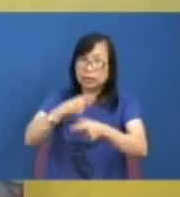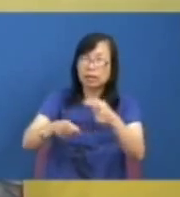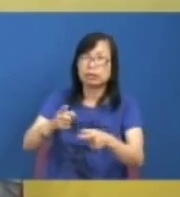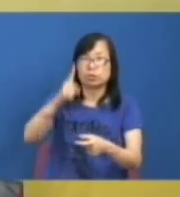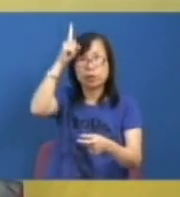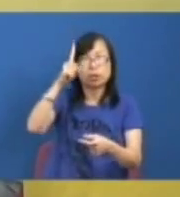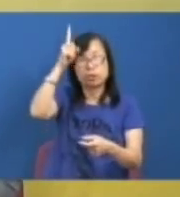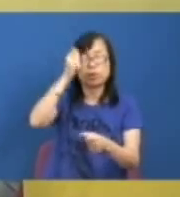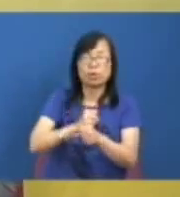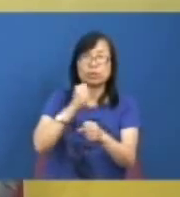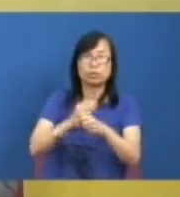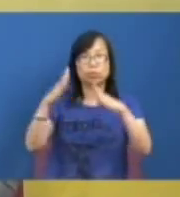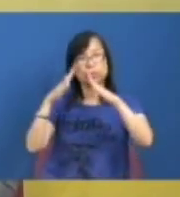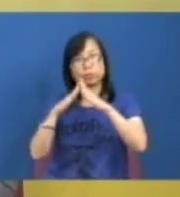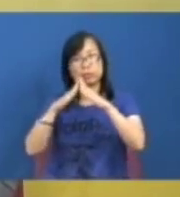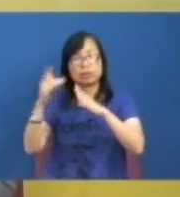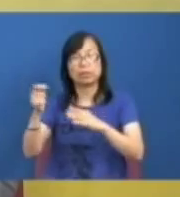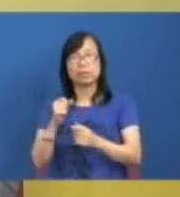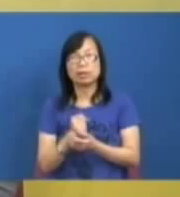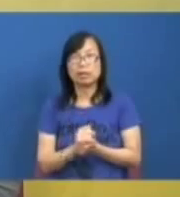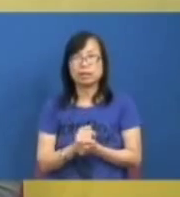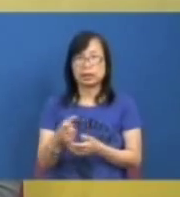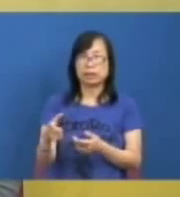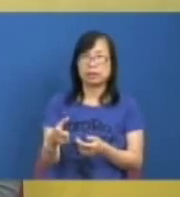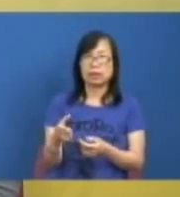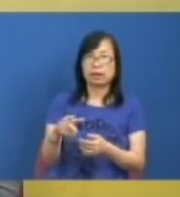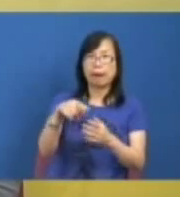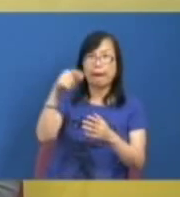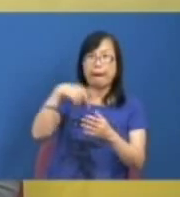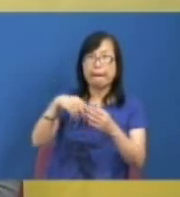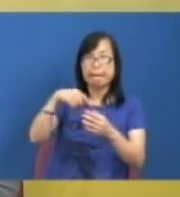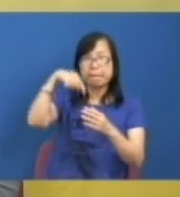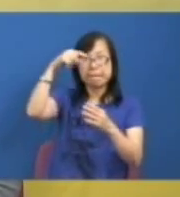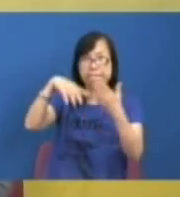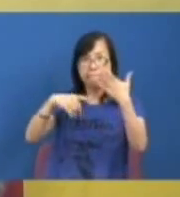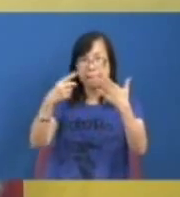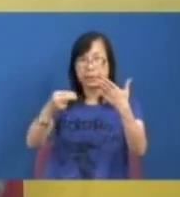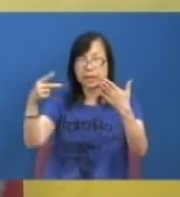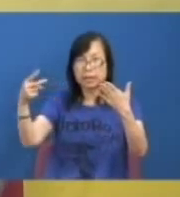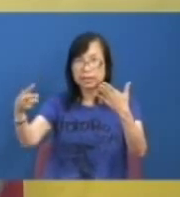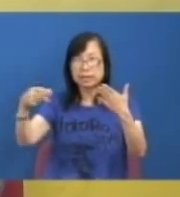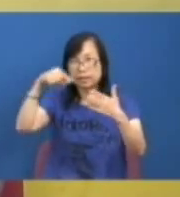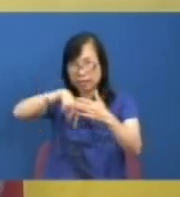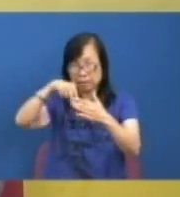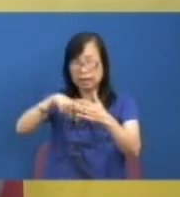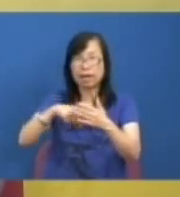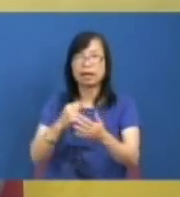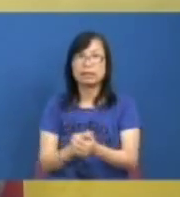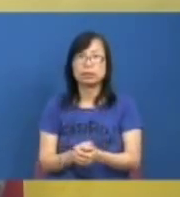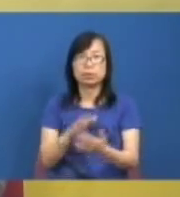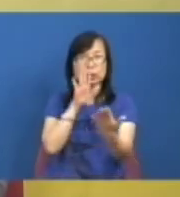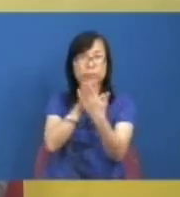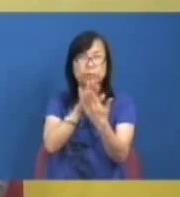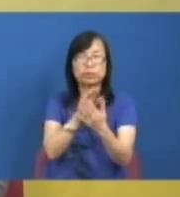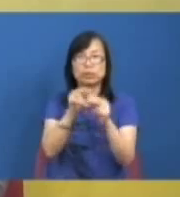做住宅啊，咁樣咁變咗呢類型咧，亦都係會 under 572呢個條例嘅。咁所以如果大家面對咗呢啲問題而